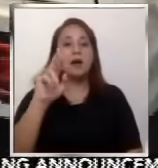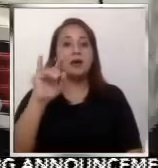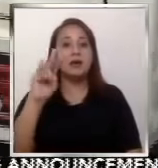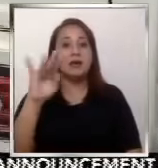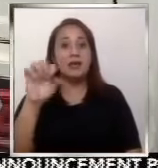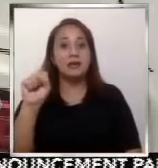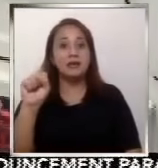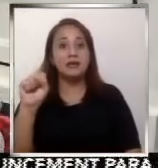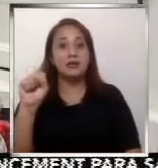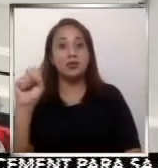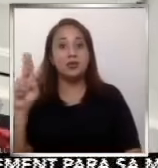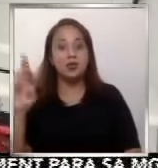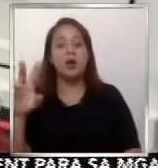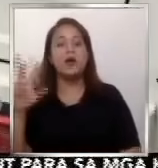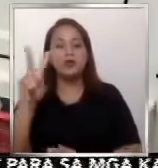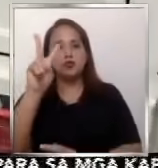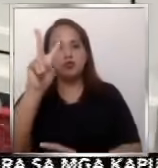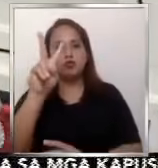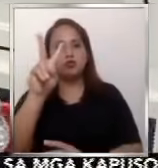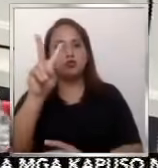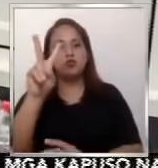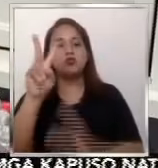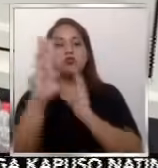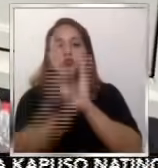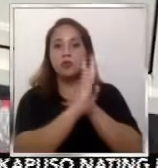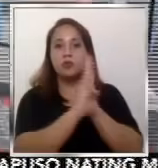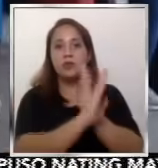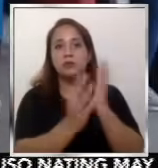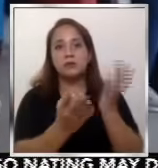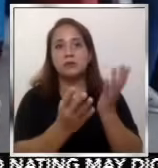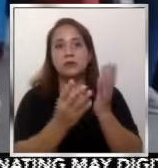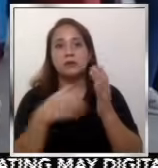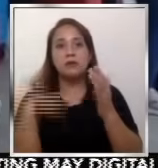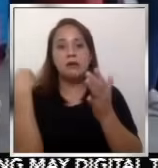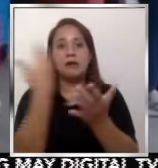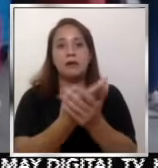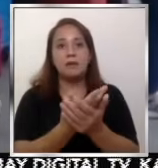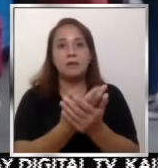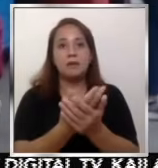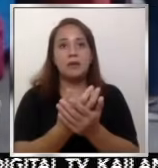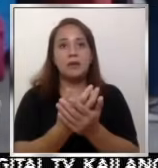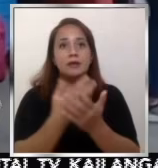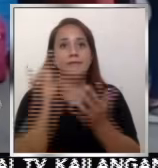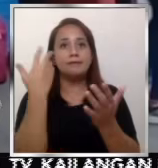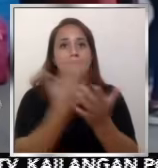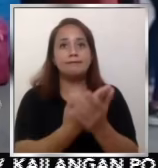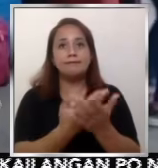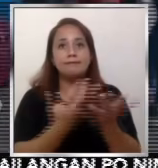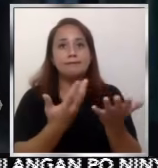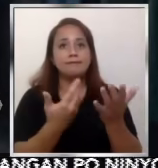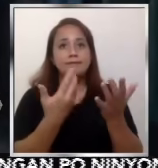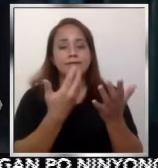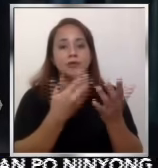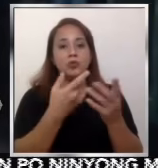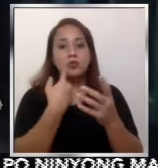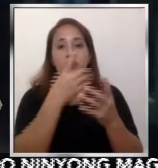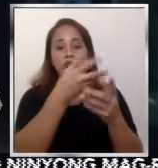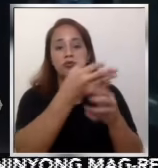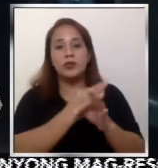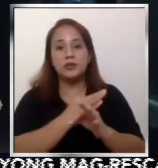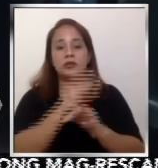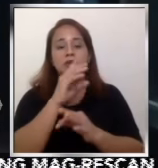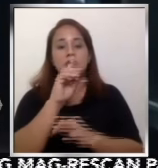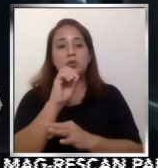2 bus na may sakay na mga OFW. Sinundo at inihatid sila ng mga taga-DOH sa quarantine